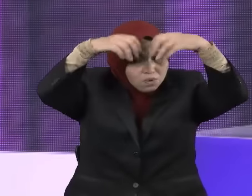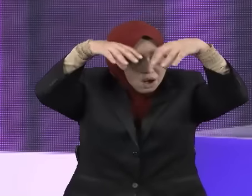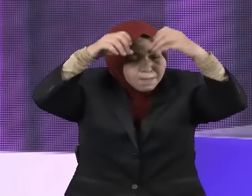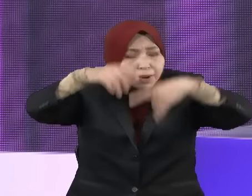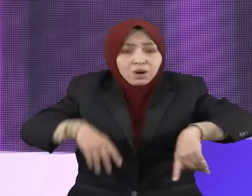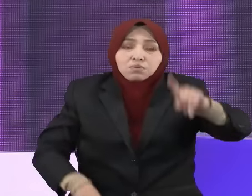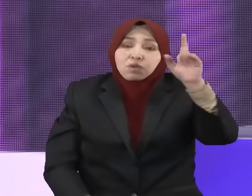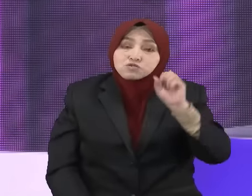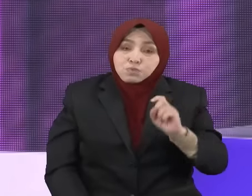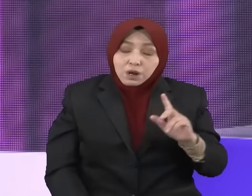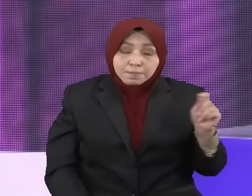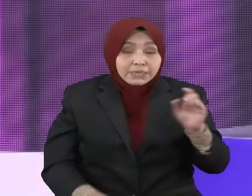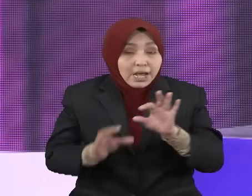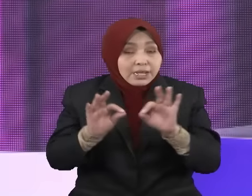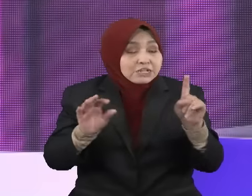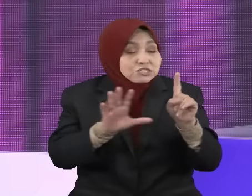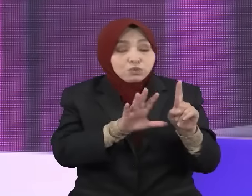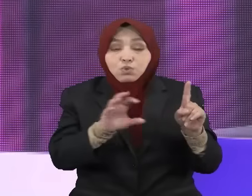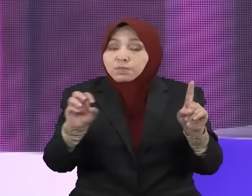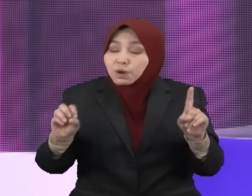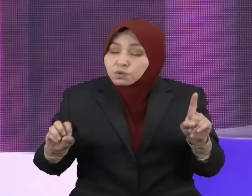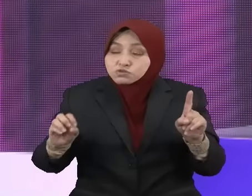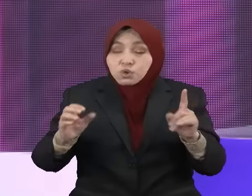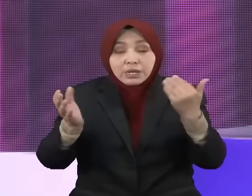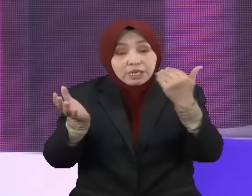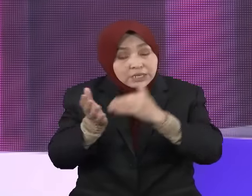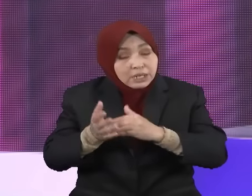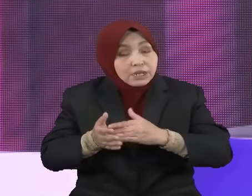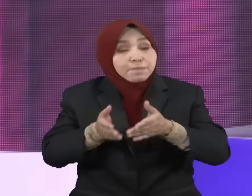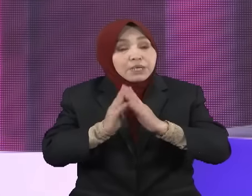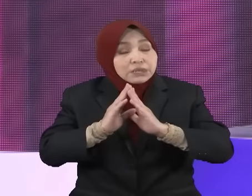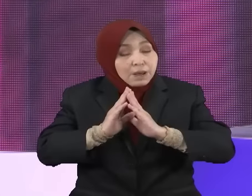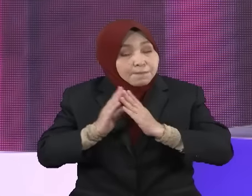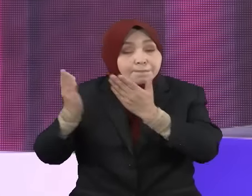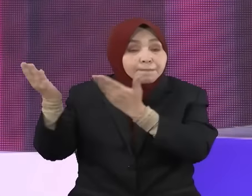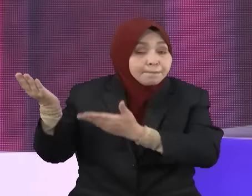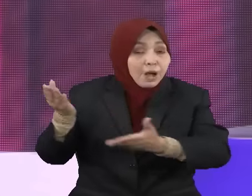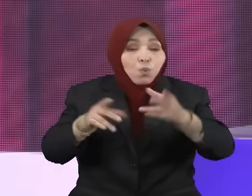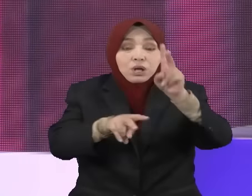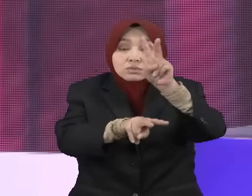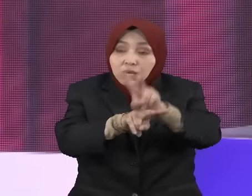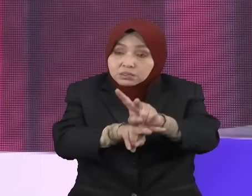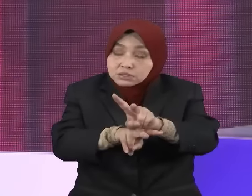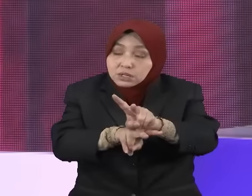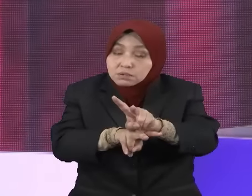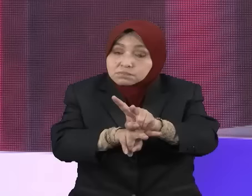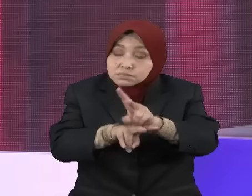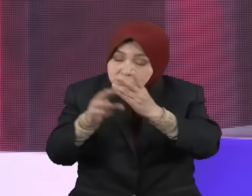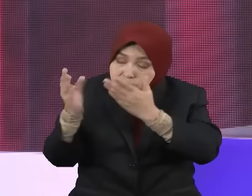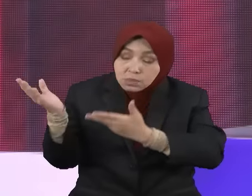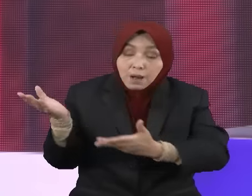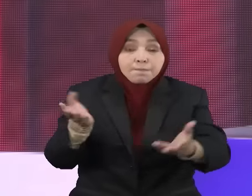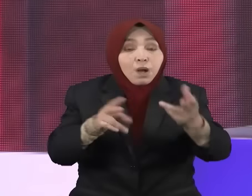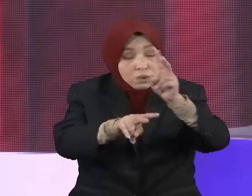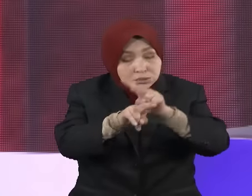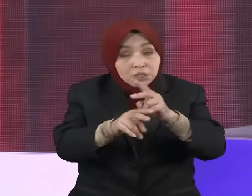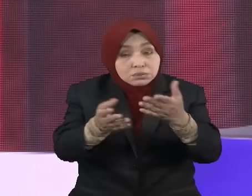Wa Taala. Pada ayat 150 sekali lagi diminta untuk bawakan saksi pula, ya. Qul halumma